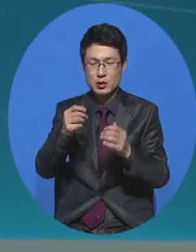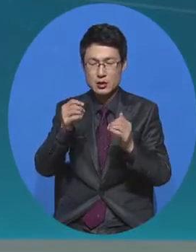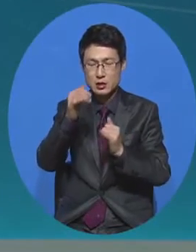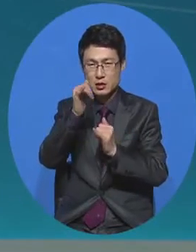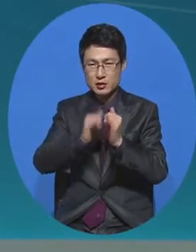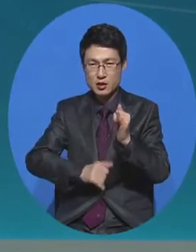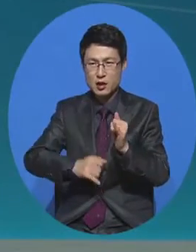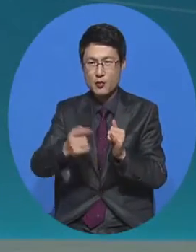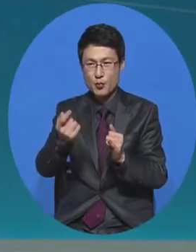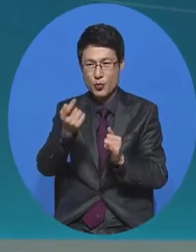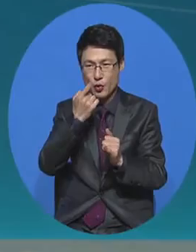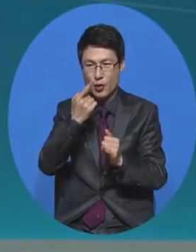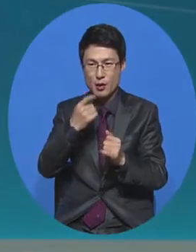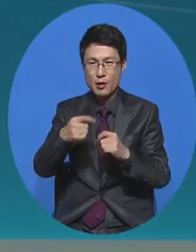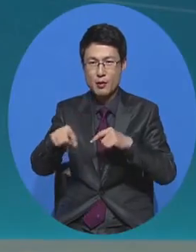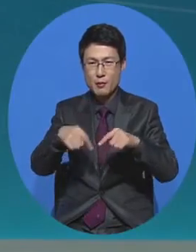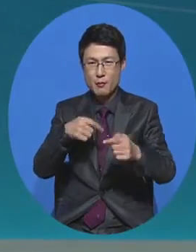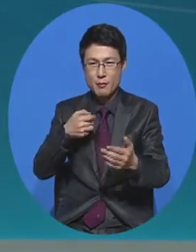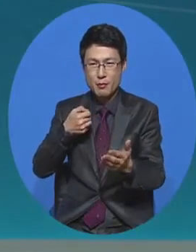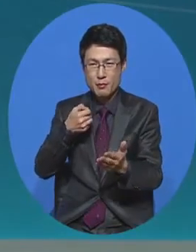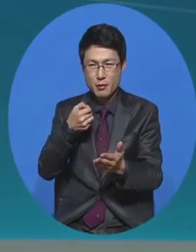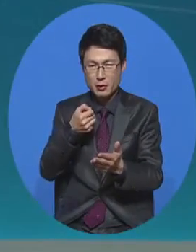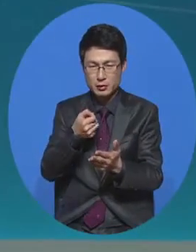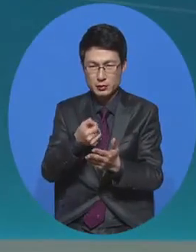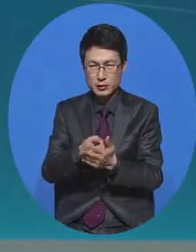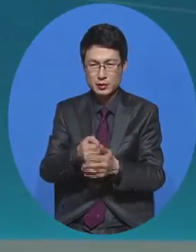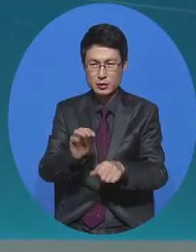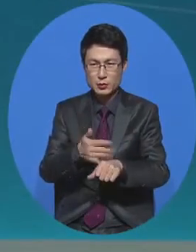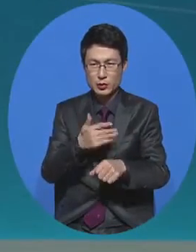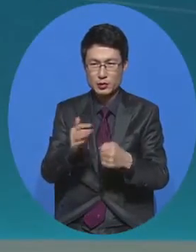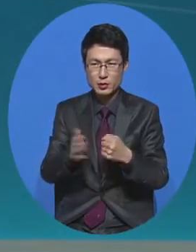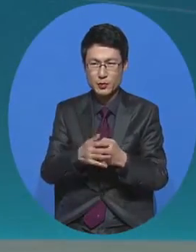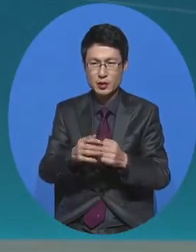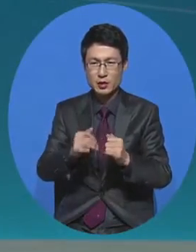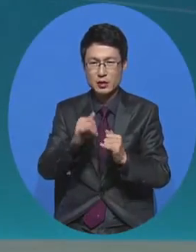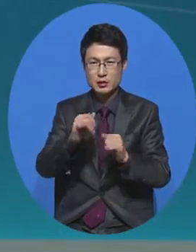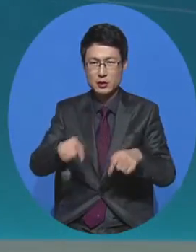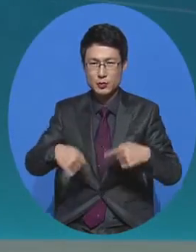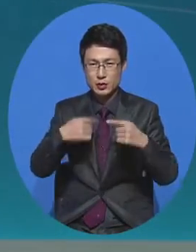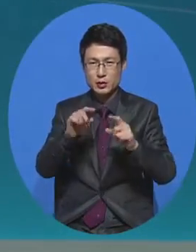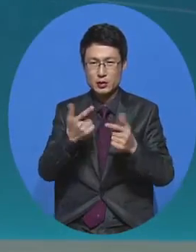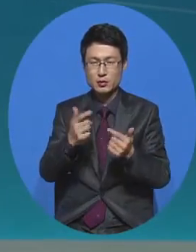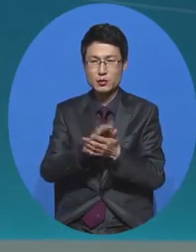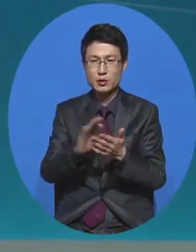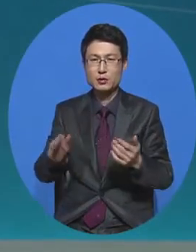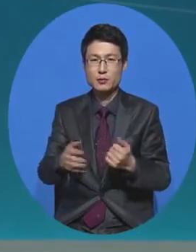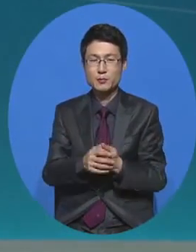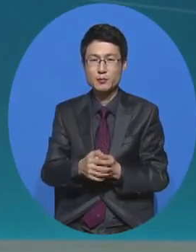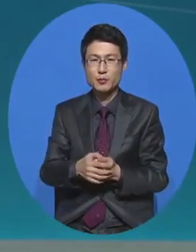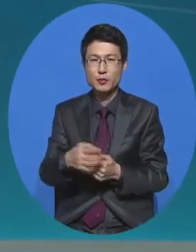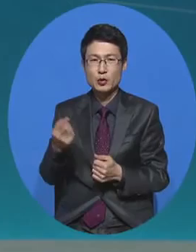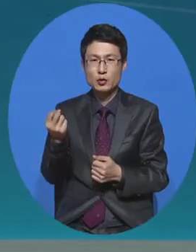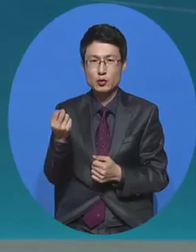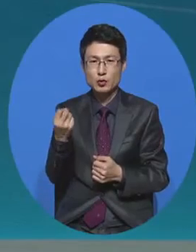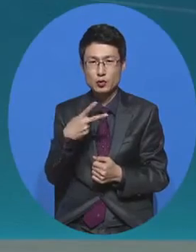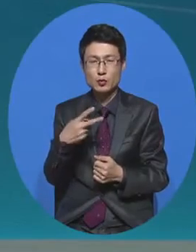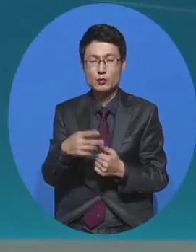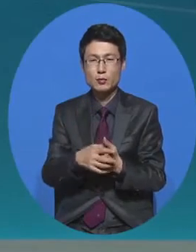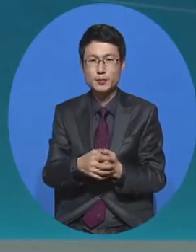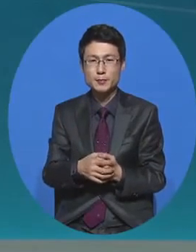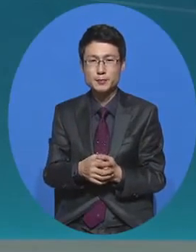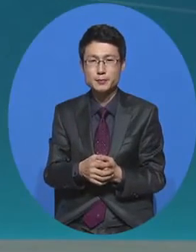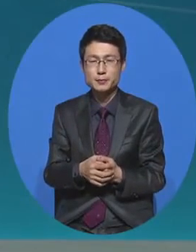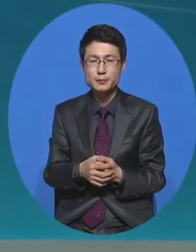잘못했기 때문에 모두가 참여하지 않은 것입니다 2 그리고 흔히들 그